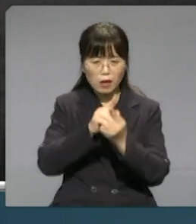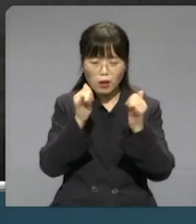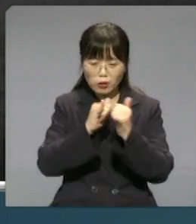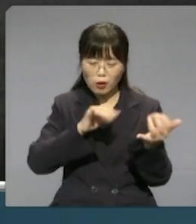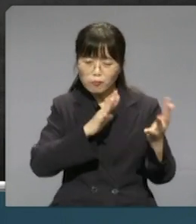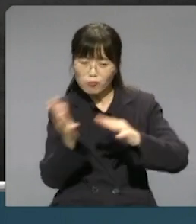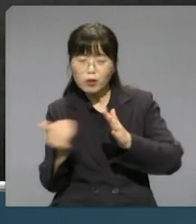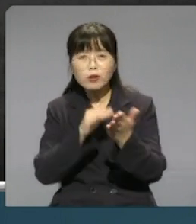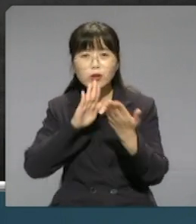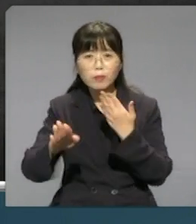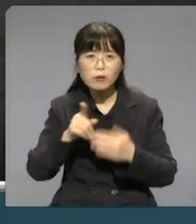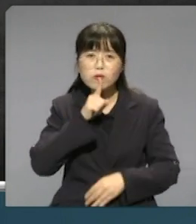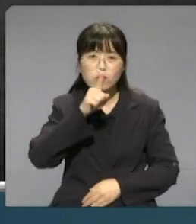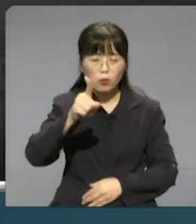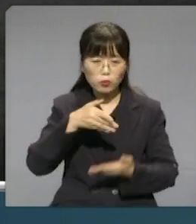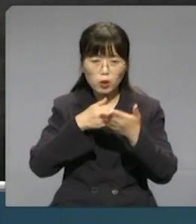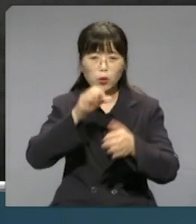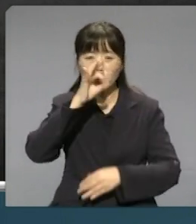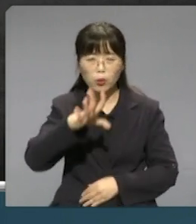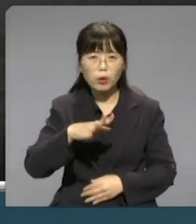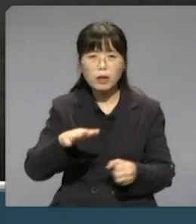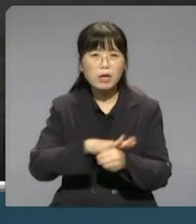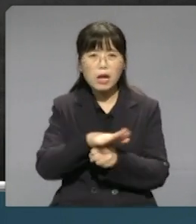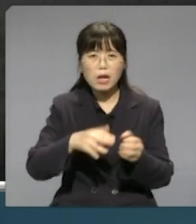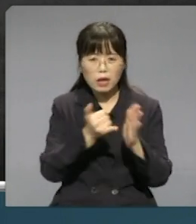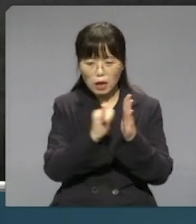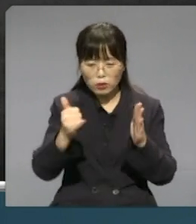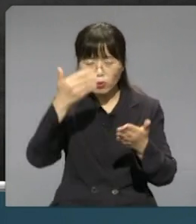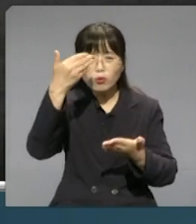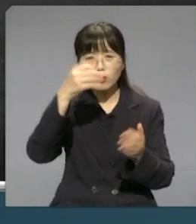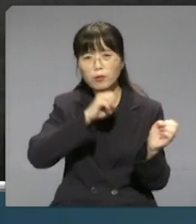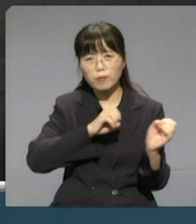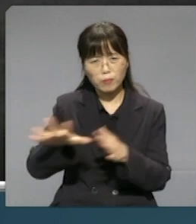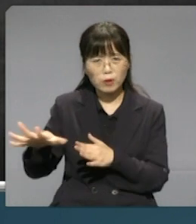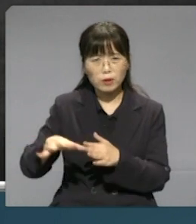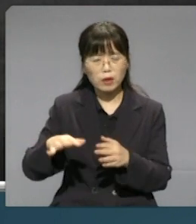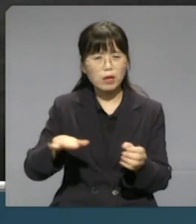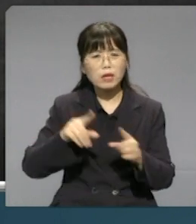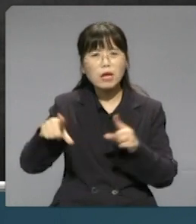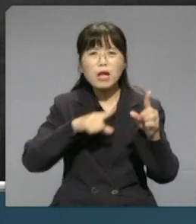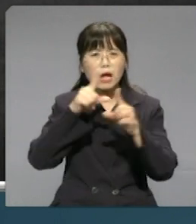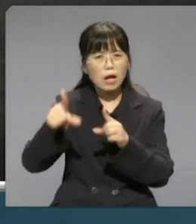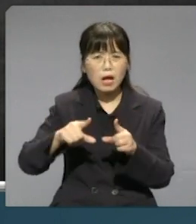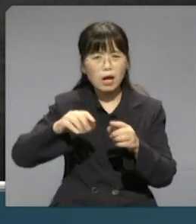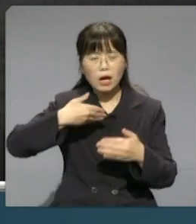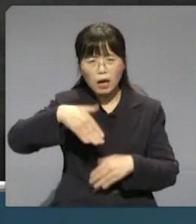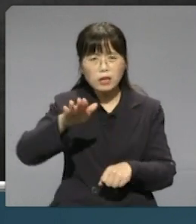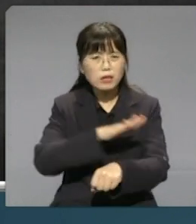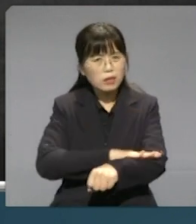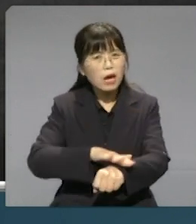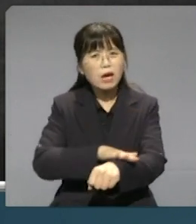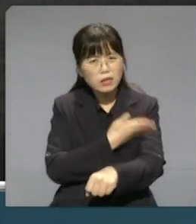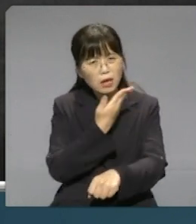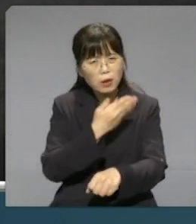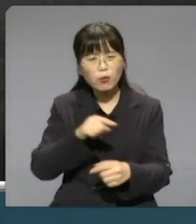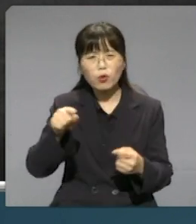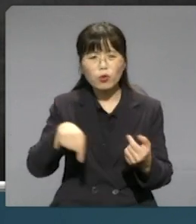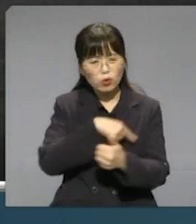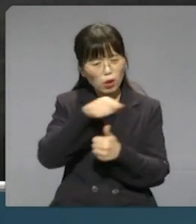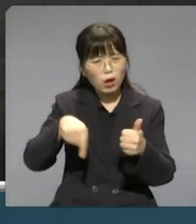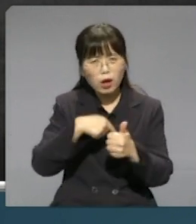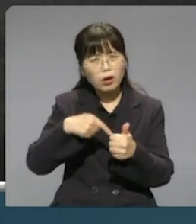세상 떠났으니 소를 제기할 수 없고 사랑하는 가족을 잃은 유족은 사랑할 수 없는 가족의 잘잘못을 증명할 경황이